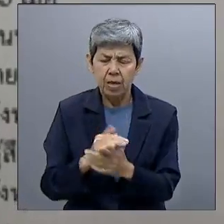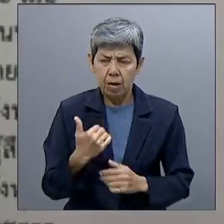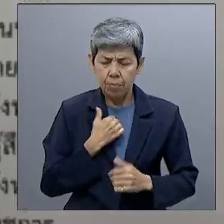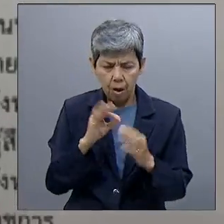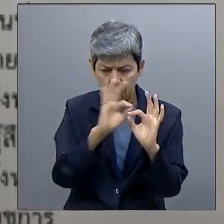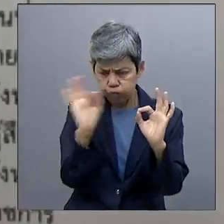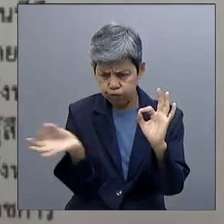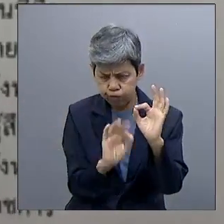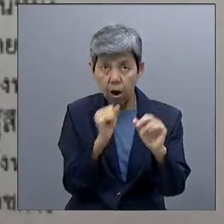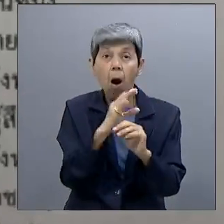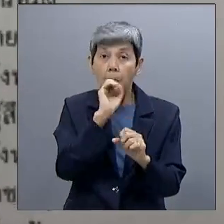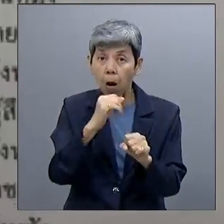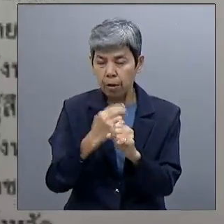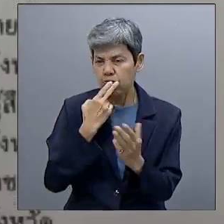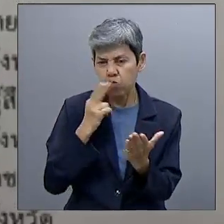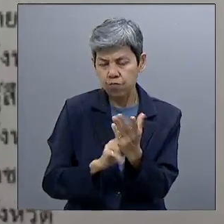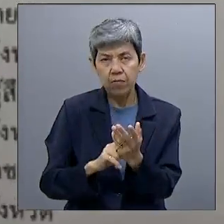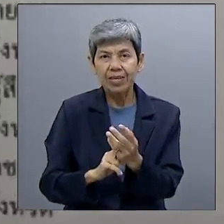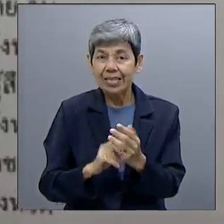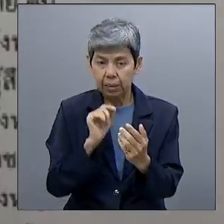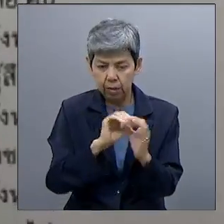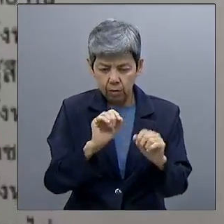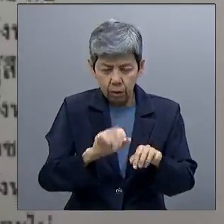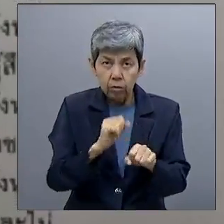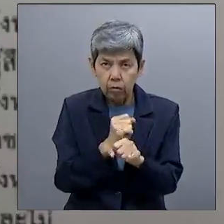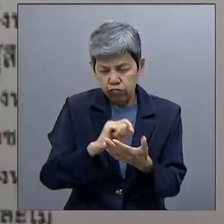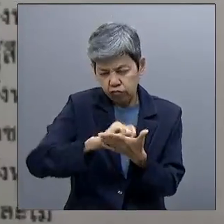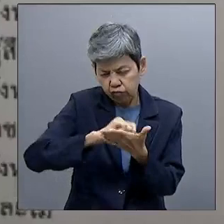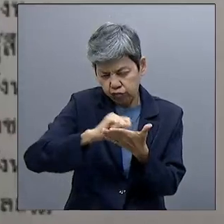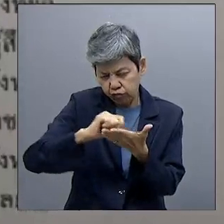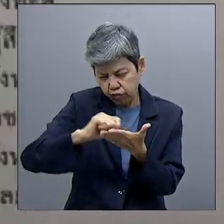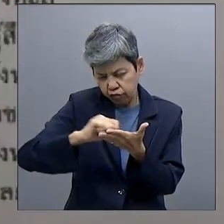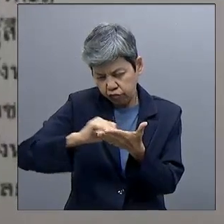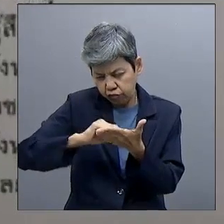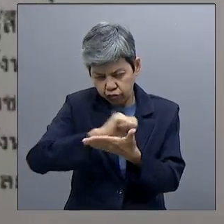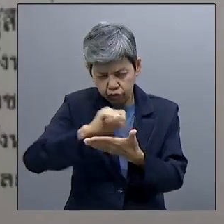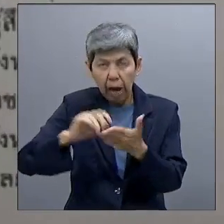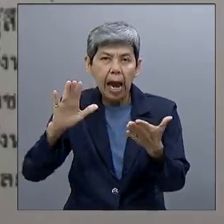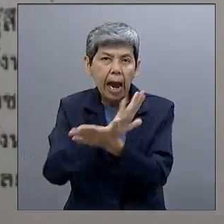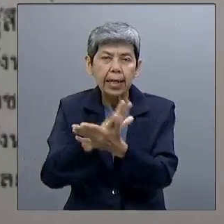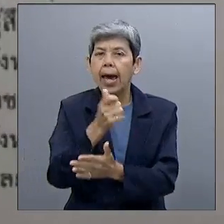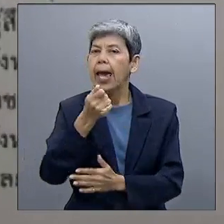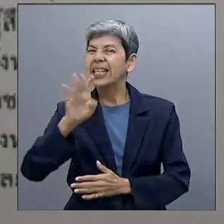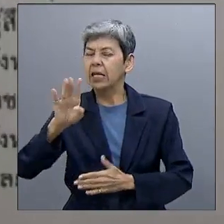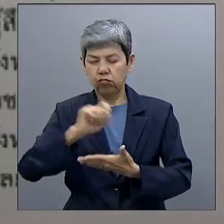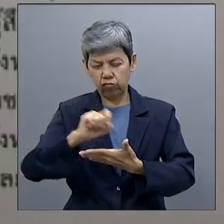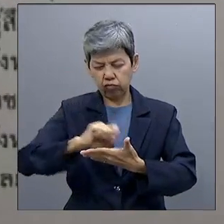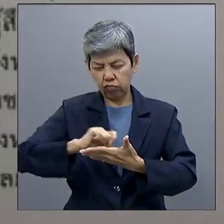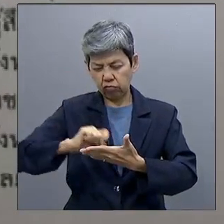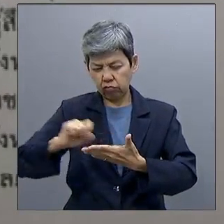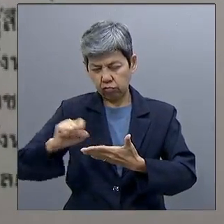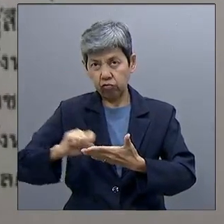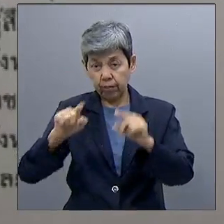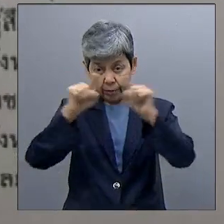บันทึกระบุถึงจดหมายต้นฉบับถูกเขียนด้วยลายมือปากกาสีแดงลงในกระดาษ A4พับเป็นสี่